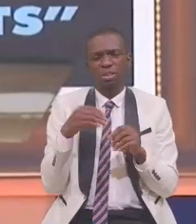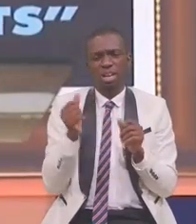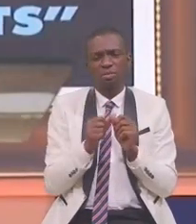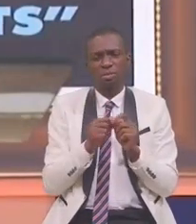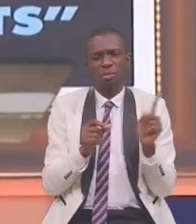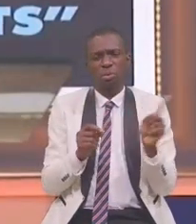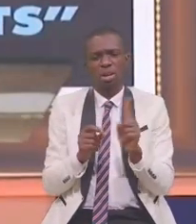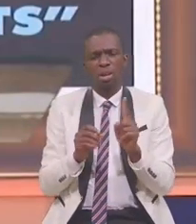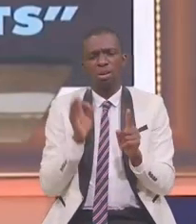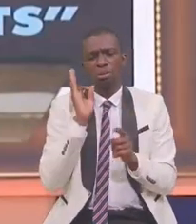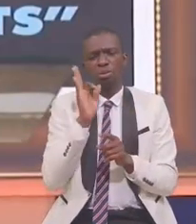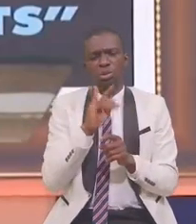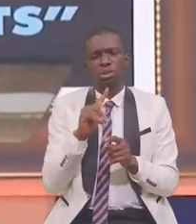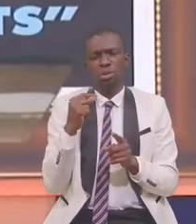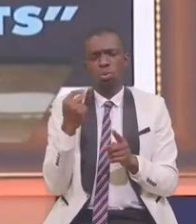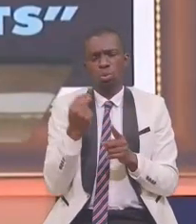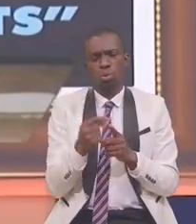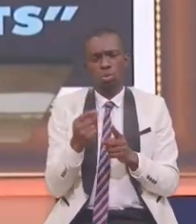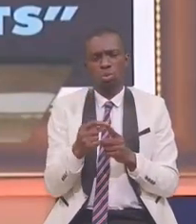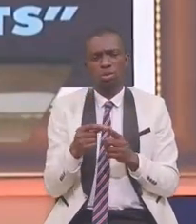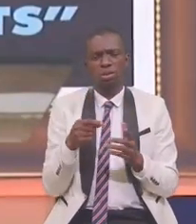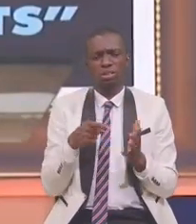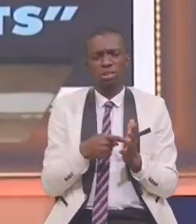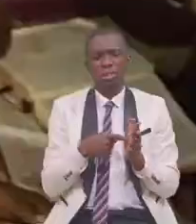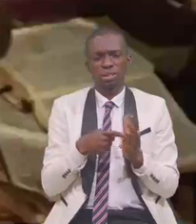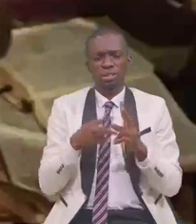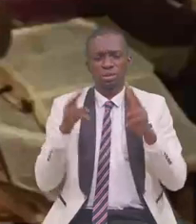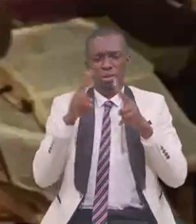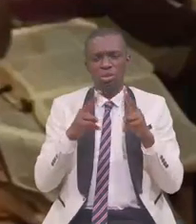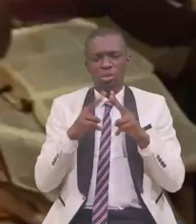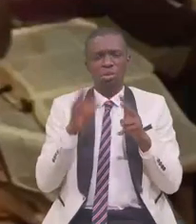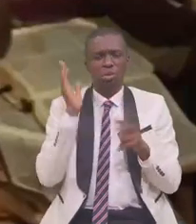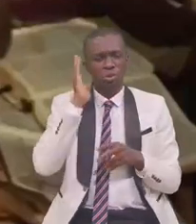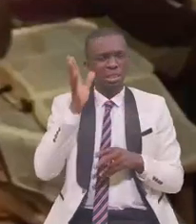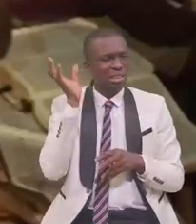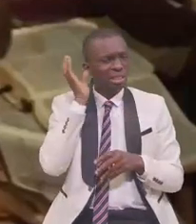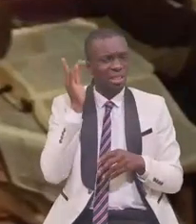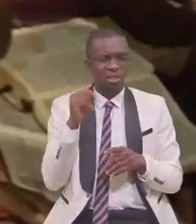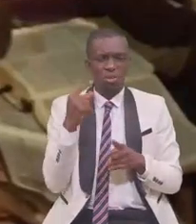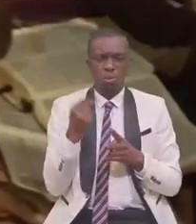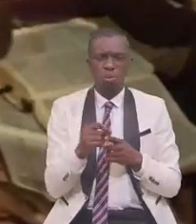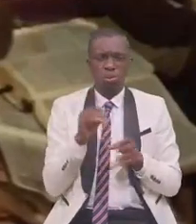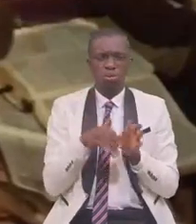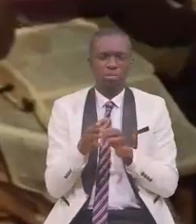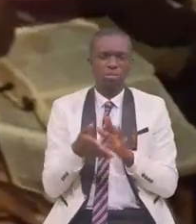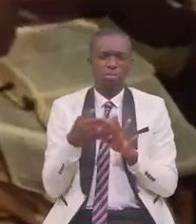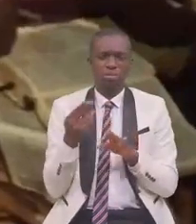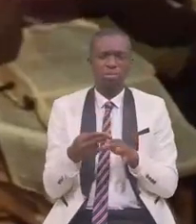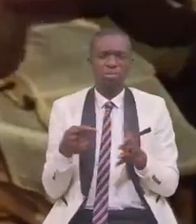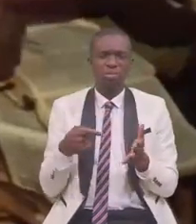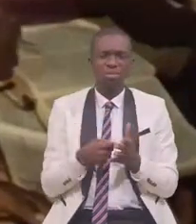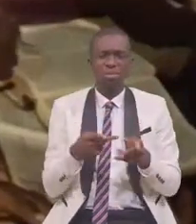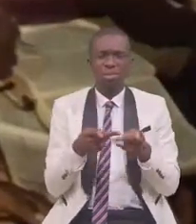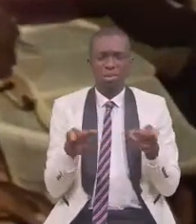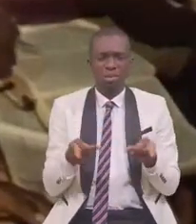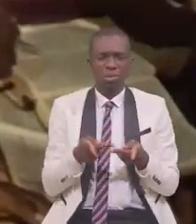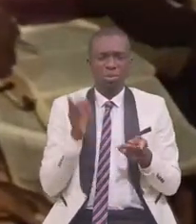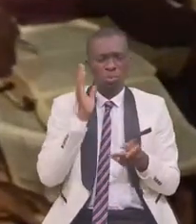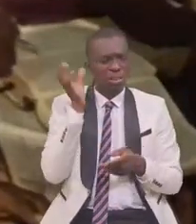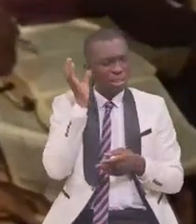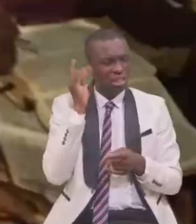il annonçait la bonne nouvelle de la parole. Ce quartier va écouter la parole. Cette ville va écouter